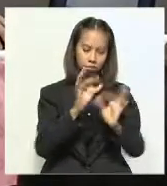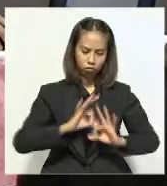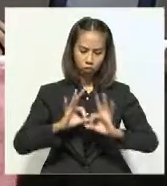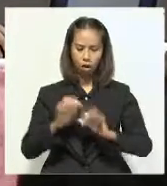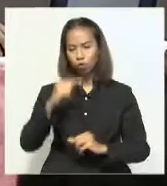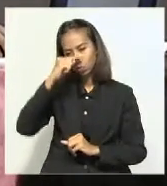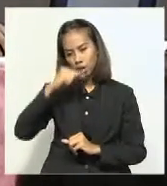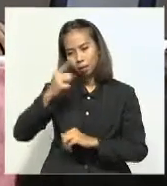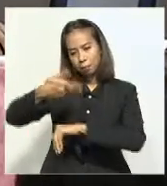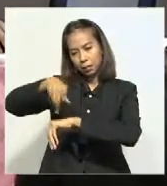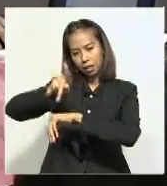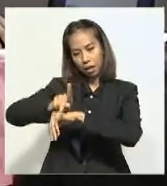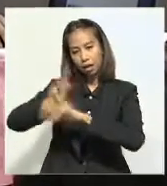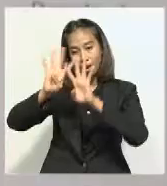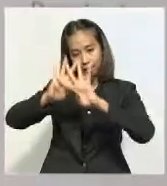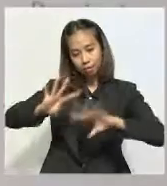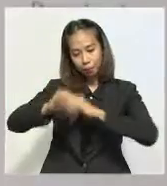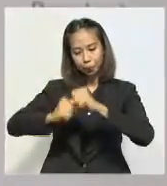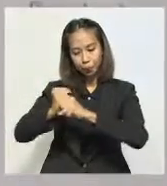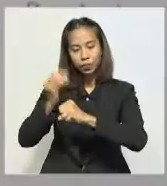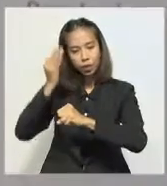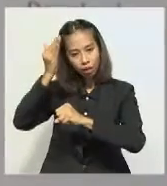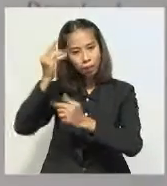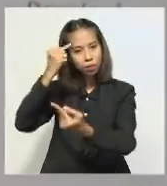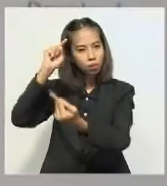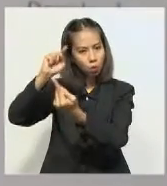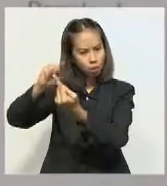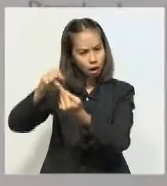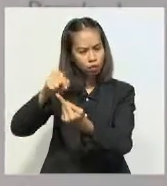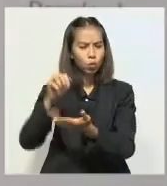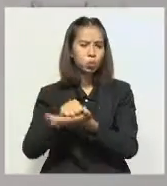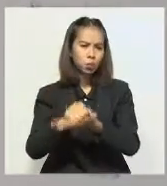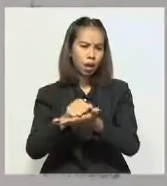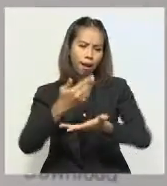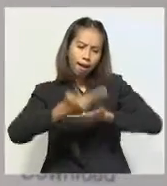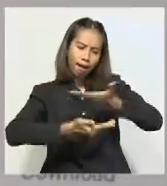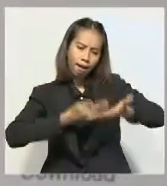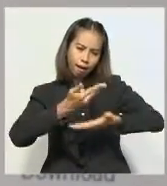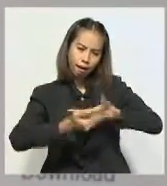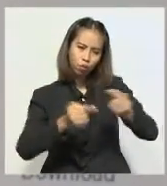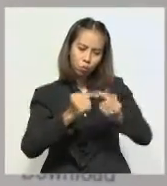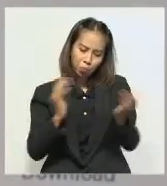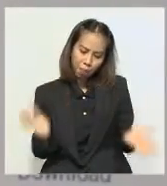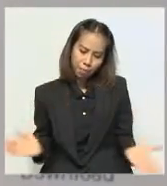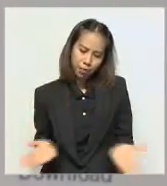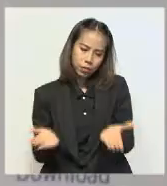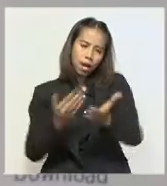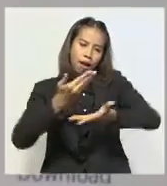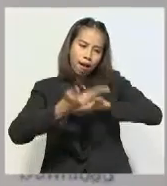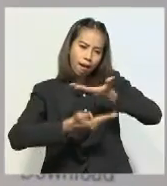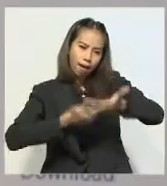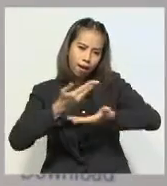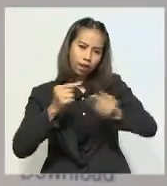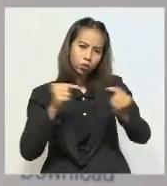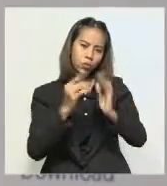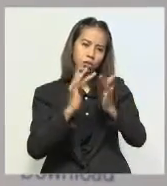ไทยก็จะเป็นประธานอาเซียนในปีหน้ามีเป้าหมายจะเพิ่มการอำนวยความสะดวกทางการค้าและผลักดันให้เกิดการค้าอี